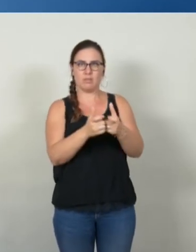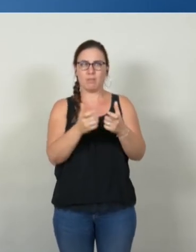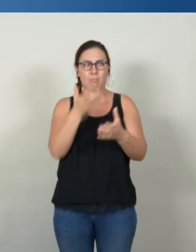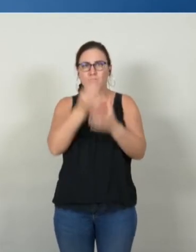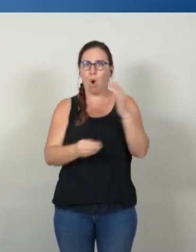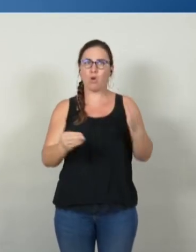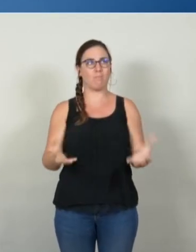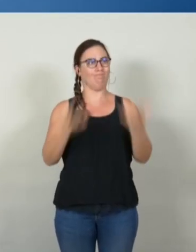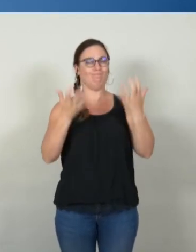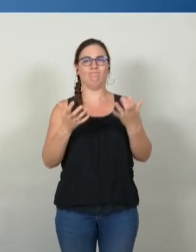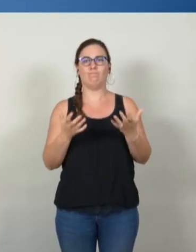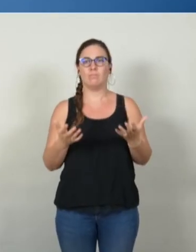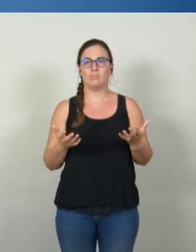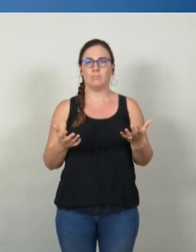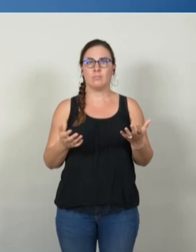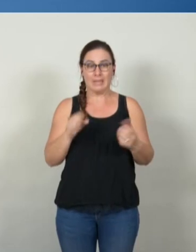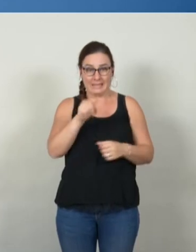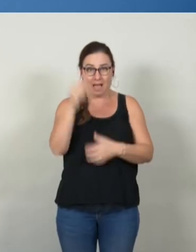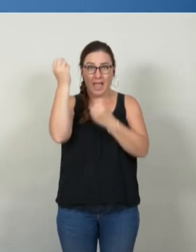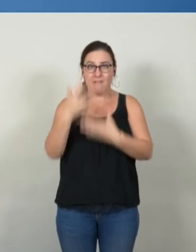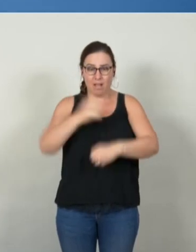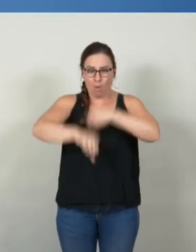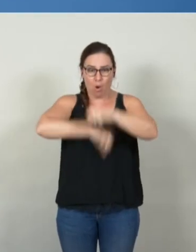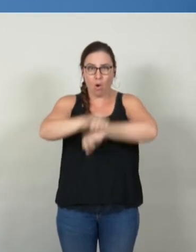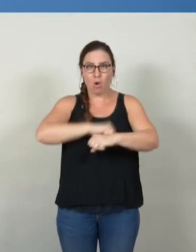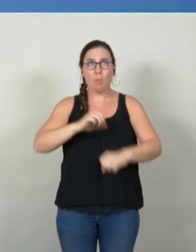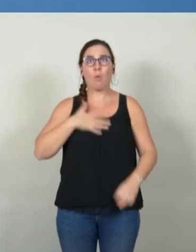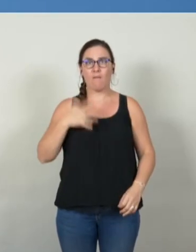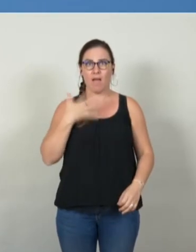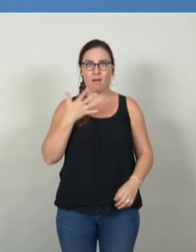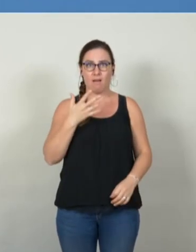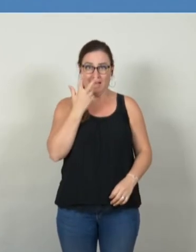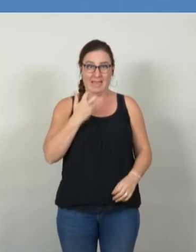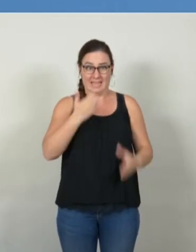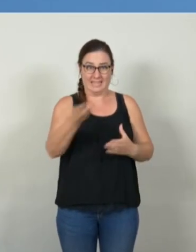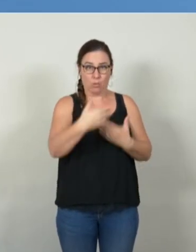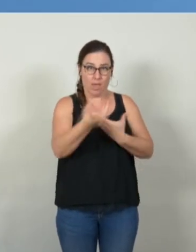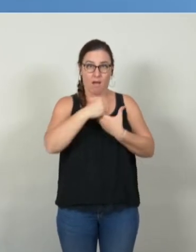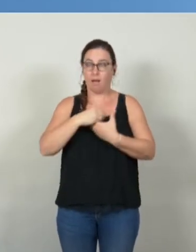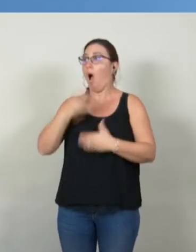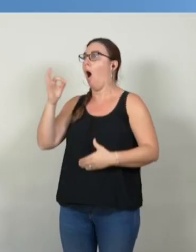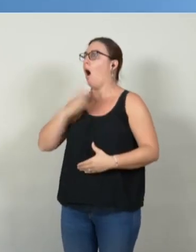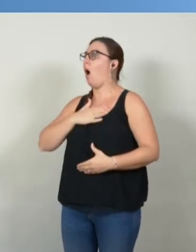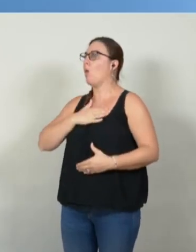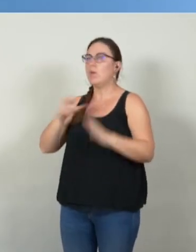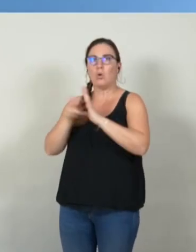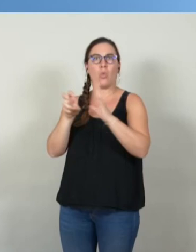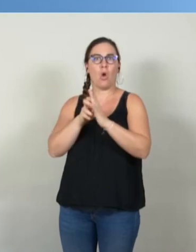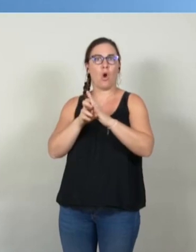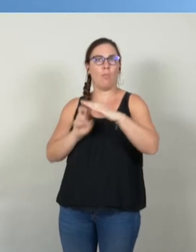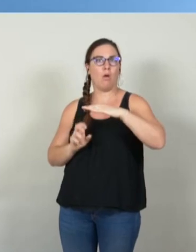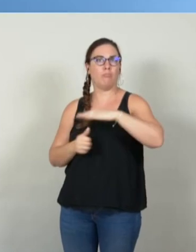ce type d'opération c'est vraiment que son intérêt c'est que le citoyen s'identifie avec et le rapport